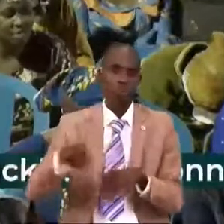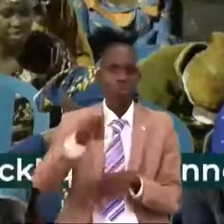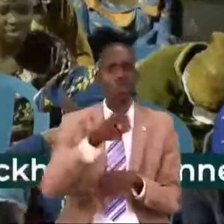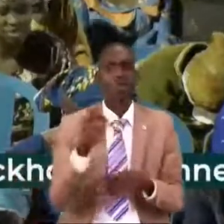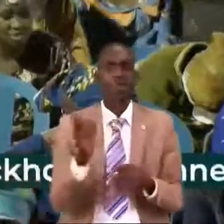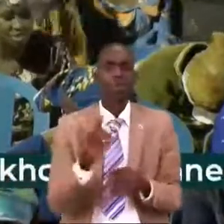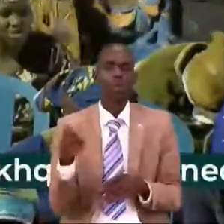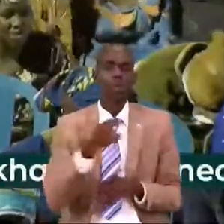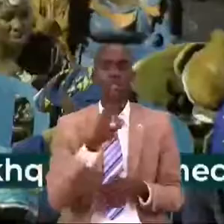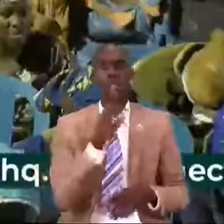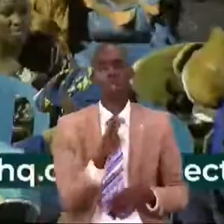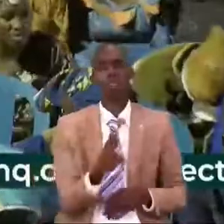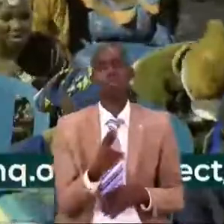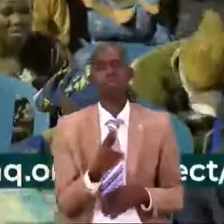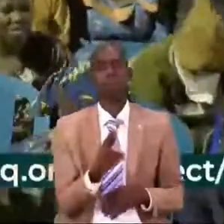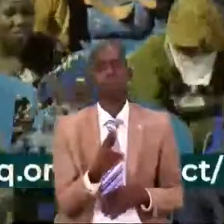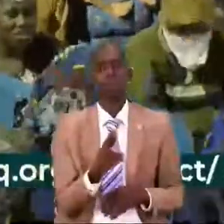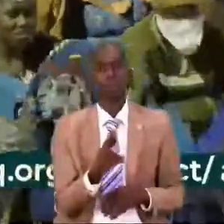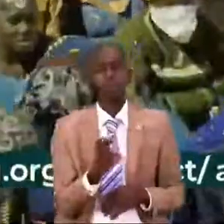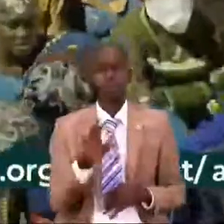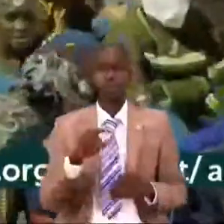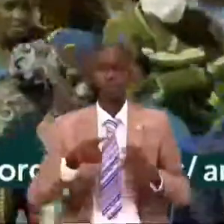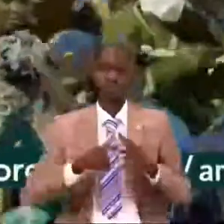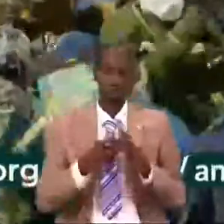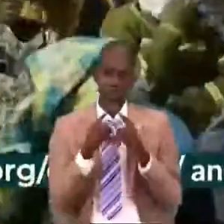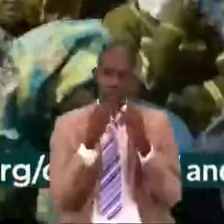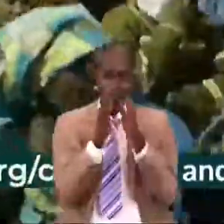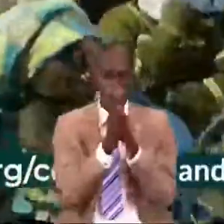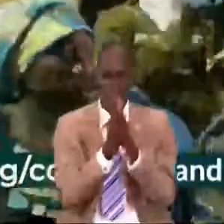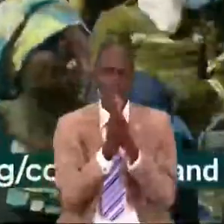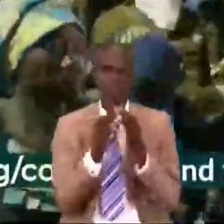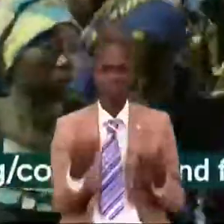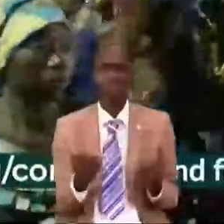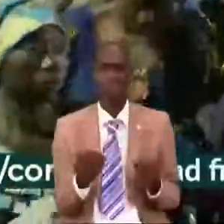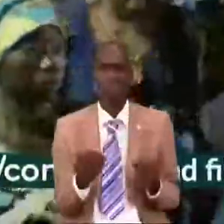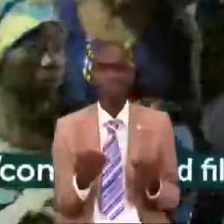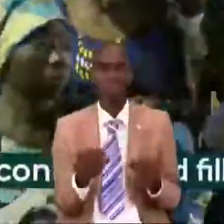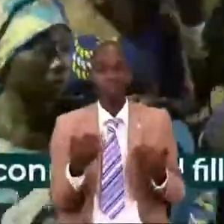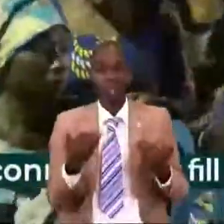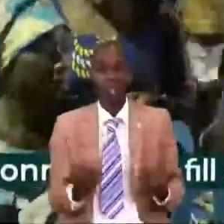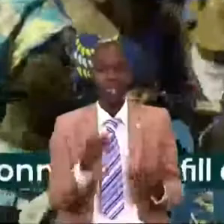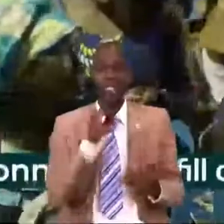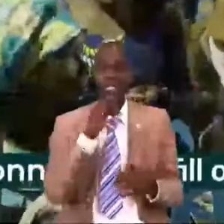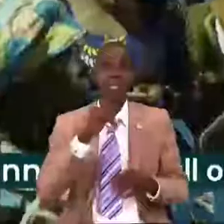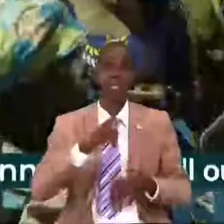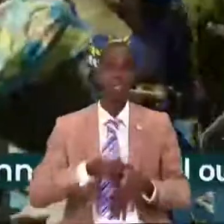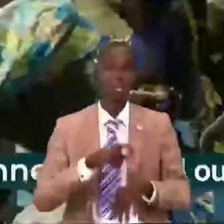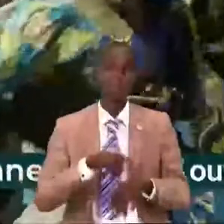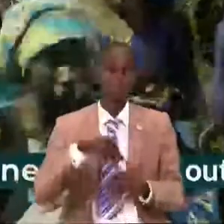Levons-nous maintenant sur nos pieds. Tenons-nous debout pour recevoir nos